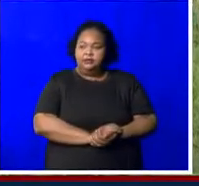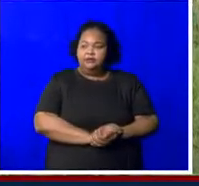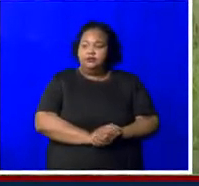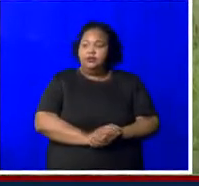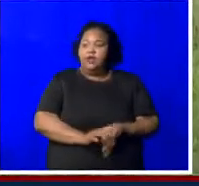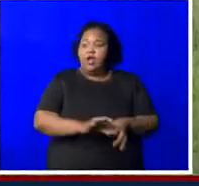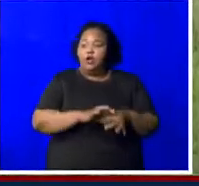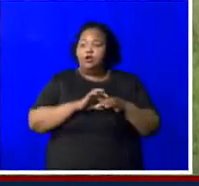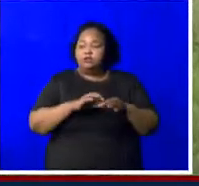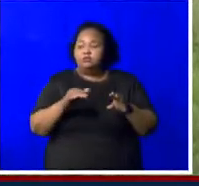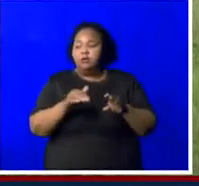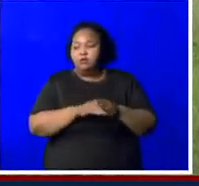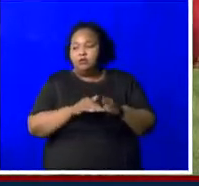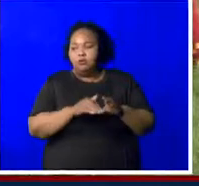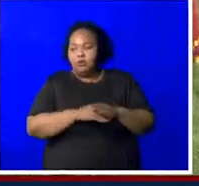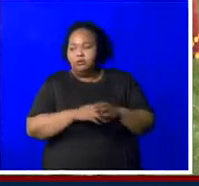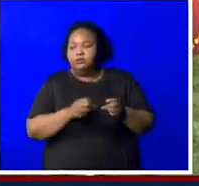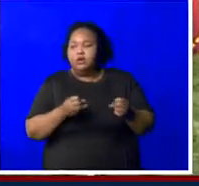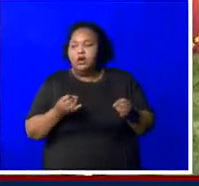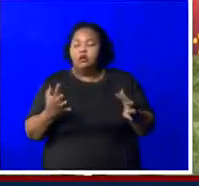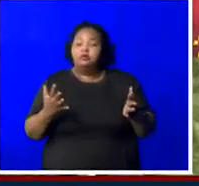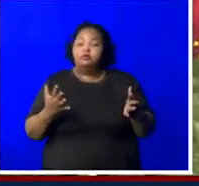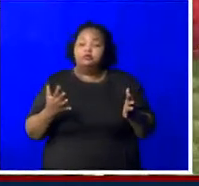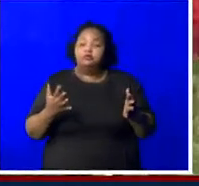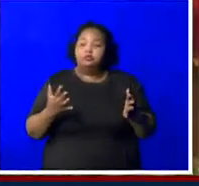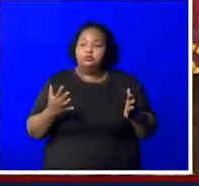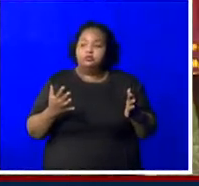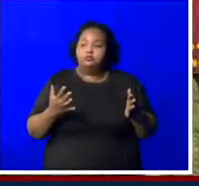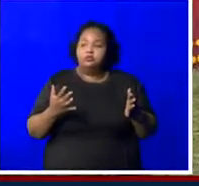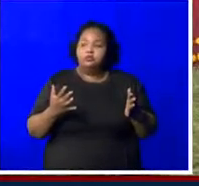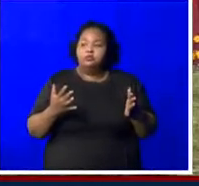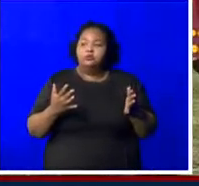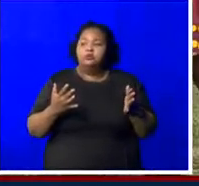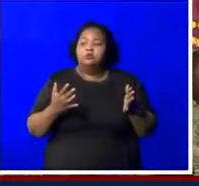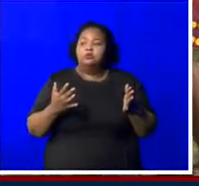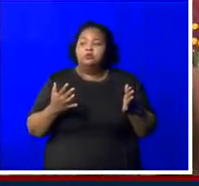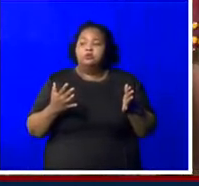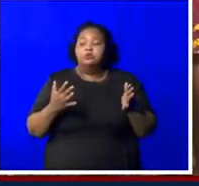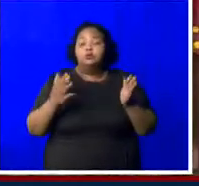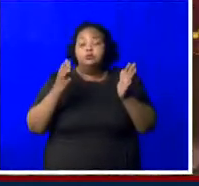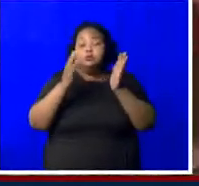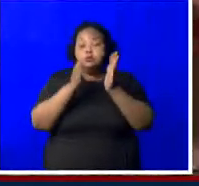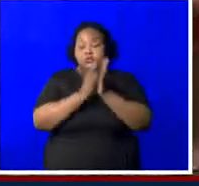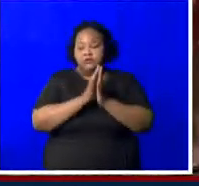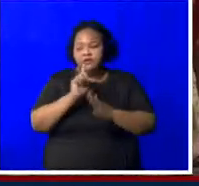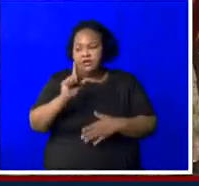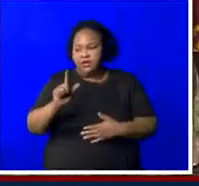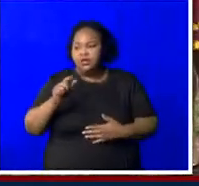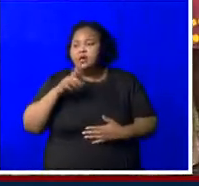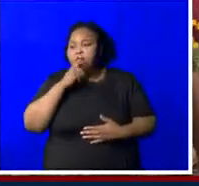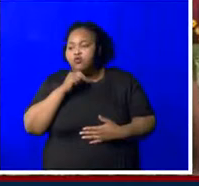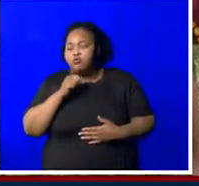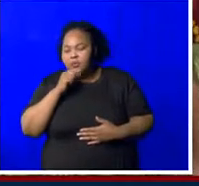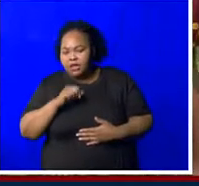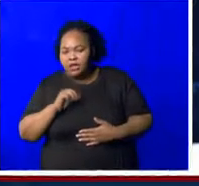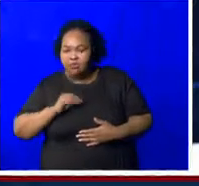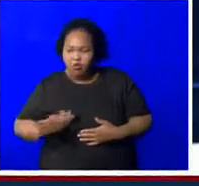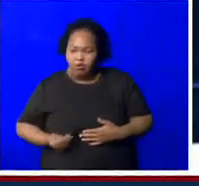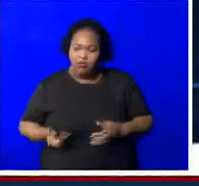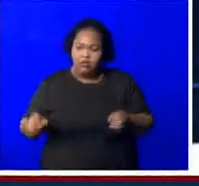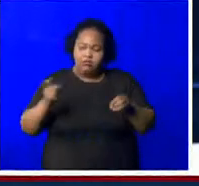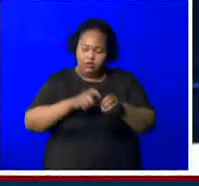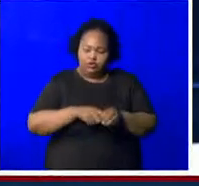lalishumi nesiphohlongo lokufaka ikhathi bobabe kanye nabomake. Lobikayo Tindzabeni nguSindiswazwane, anathemba Shabangu, kashali.